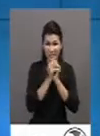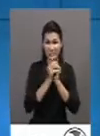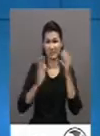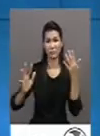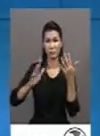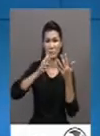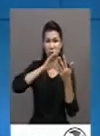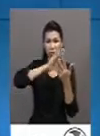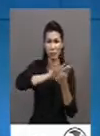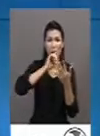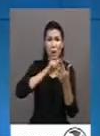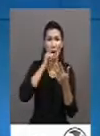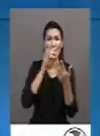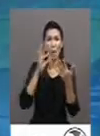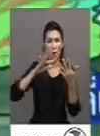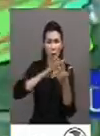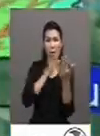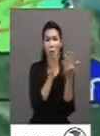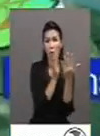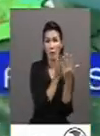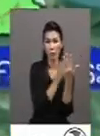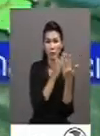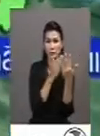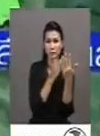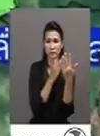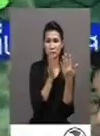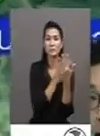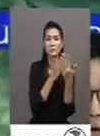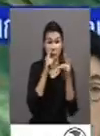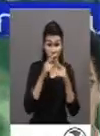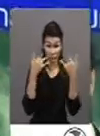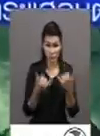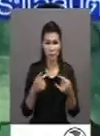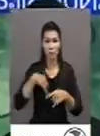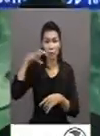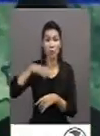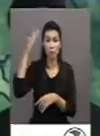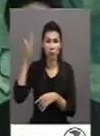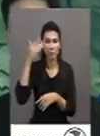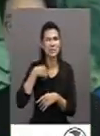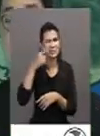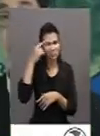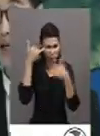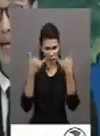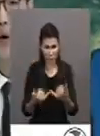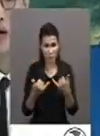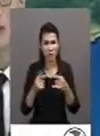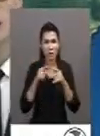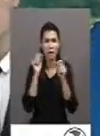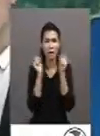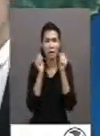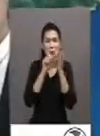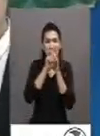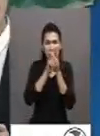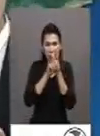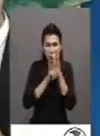งมายังพื้นที่ภาคตะวันออกเฉียงเหนือประเทศไทยในวันนี้ครับซึ่งทางกรมอุตุนิยมวิทยาคาดว่าจะทำให้อากาศเย็นลงครับอุณห